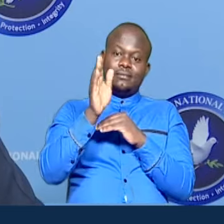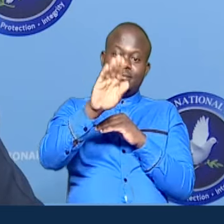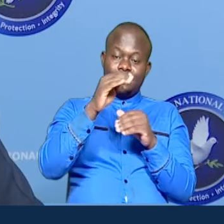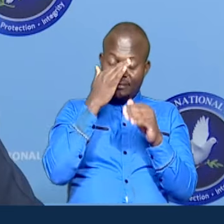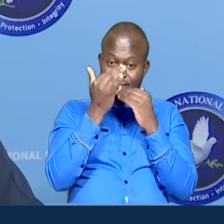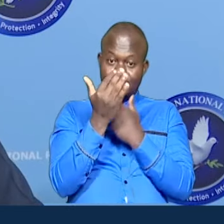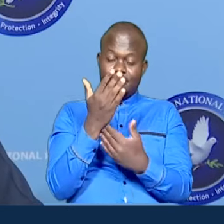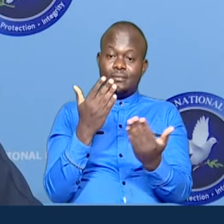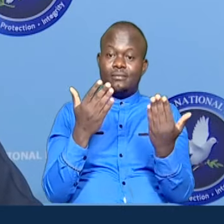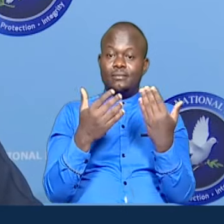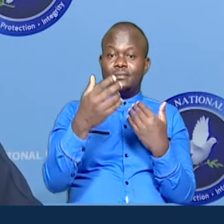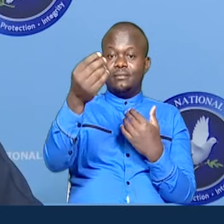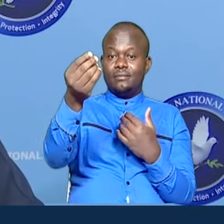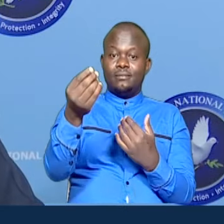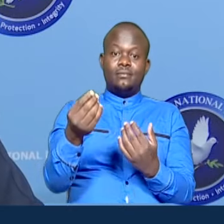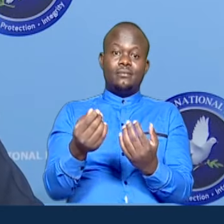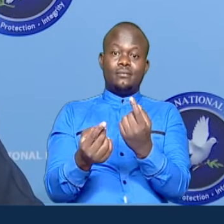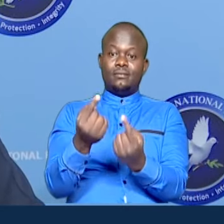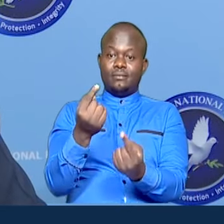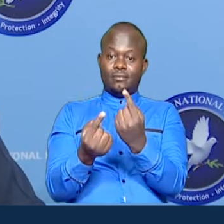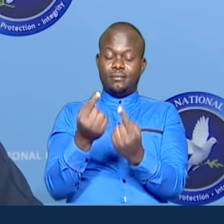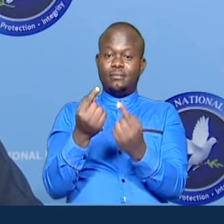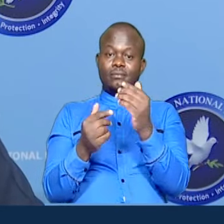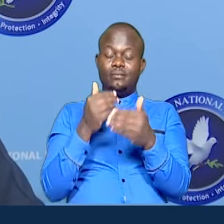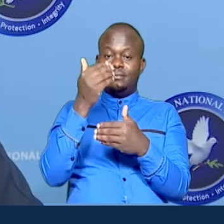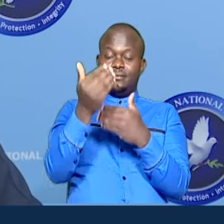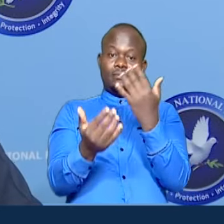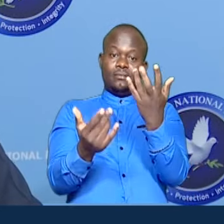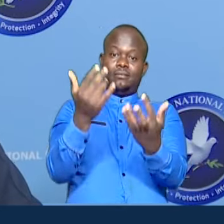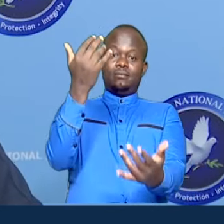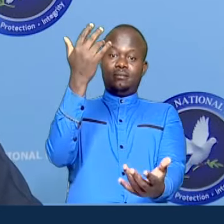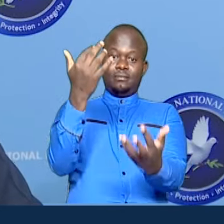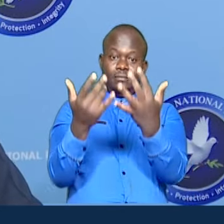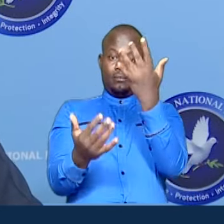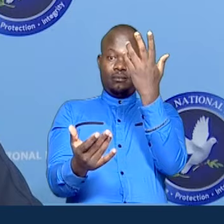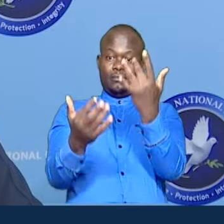yajya kuyicana umuriro ukaka mu by'ukuri